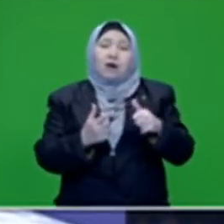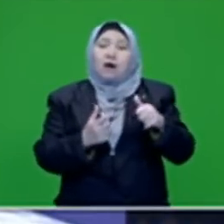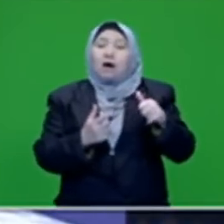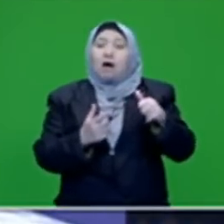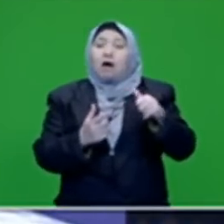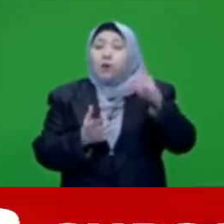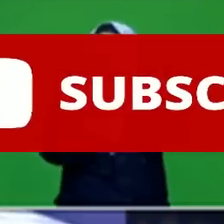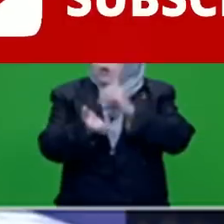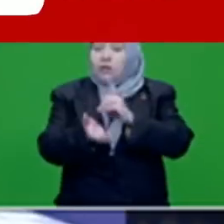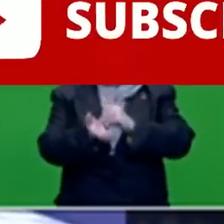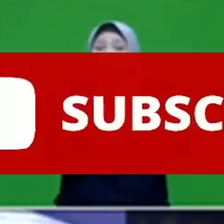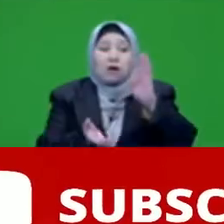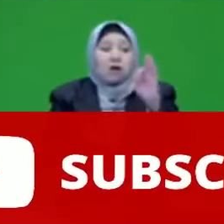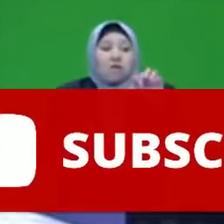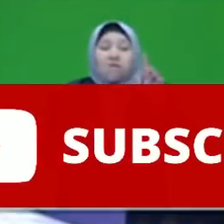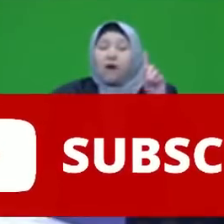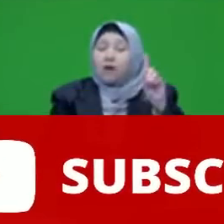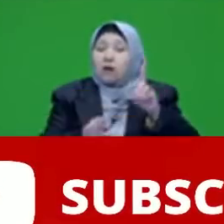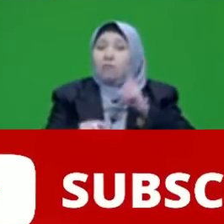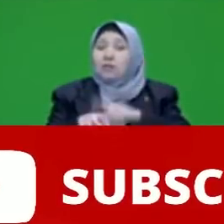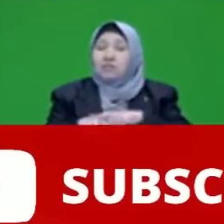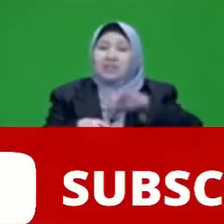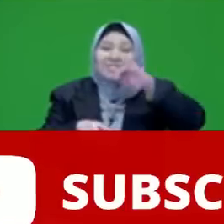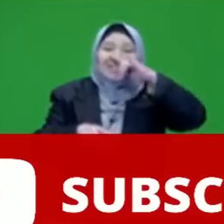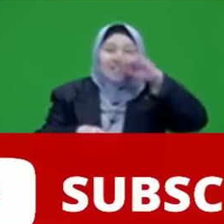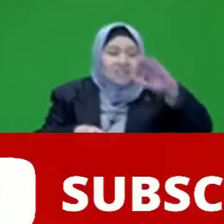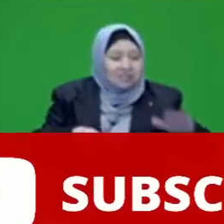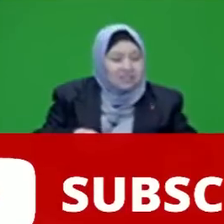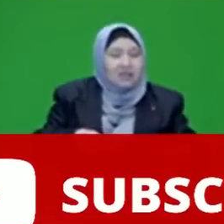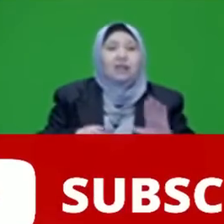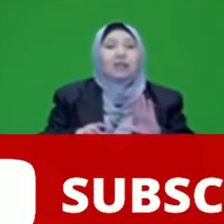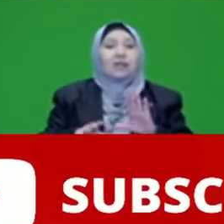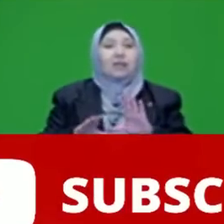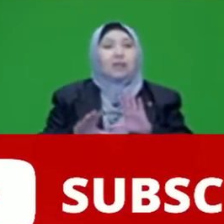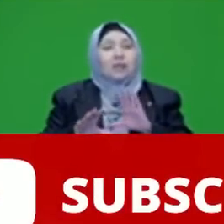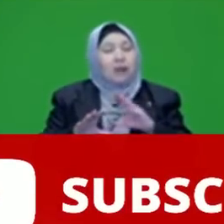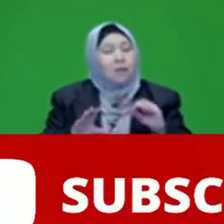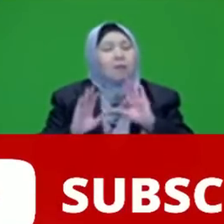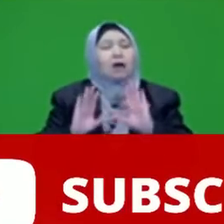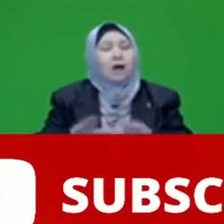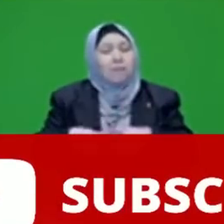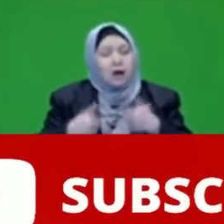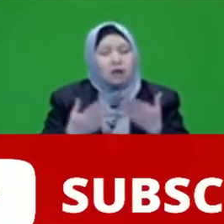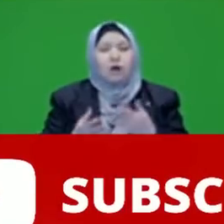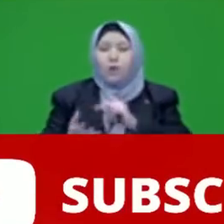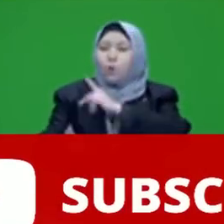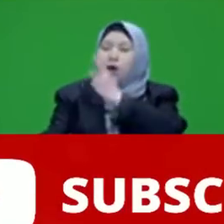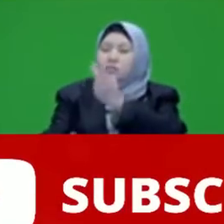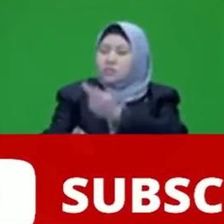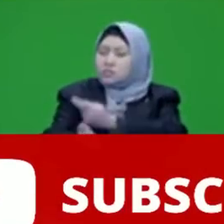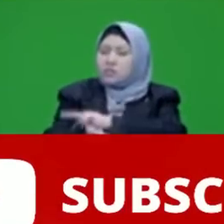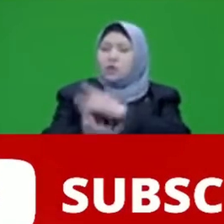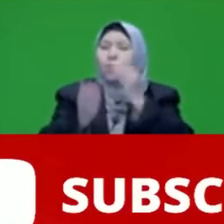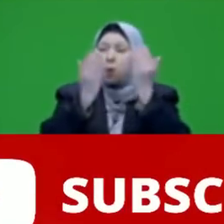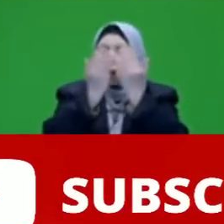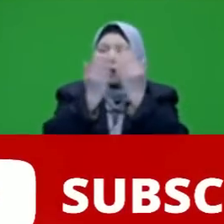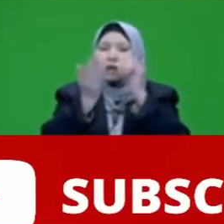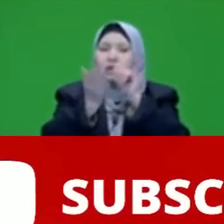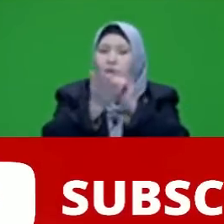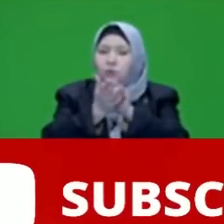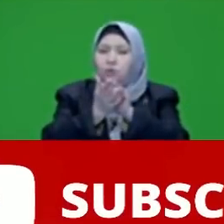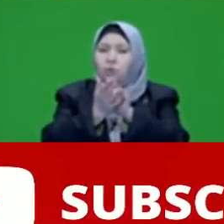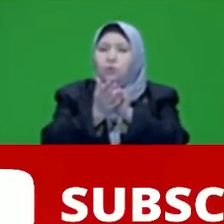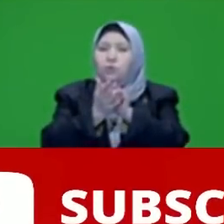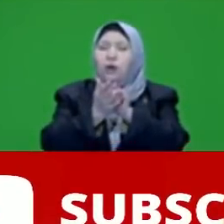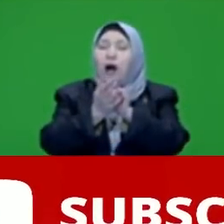Farid ketika beliau masih kecil lagi, dan bagaimana kuasa doa itu slowly dia, Ustaz kata dia barangkali